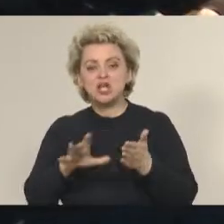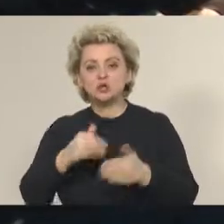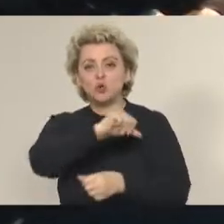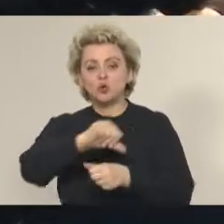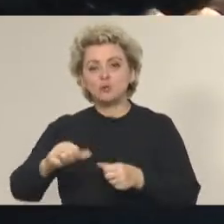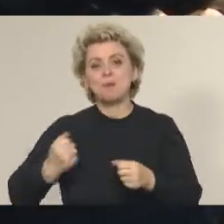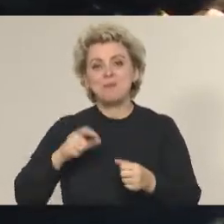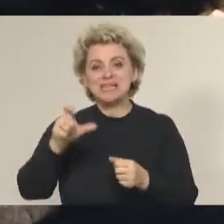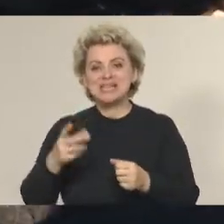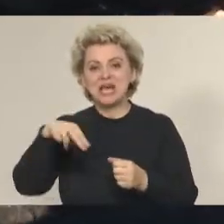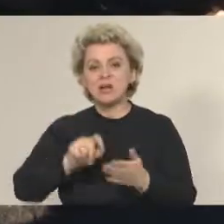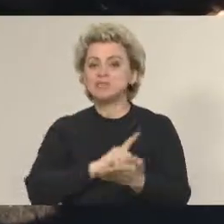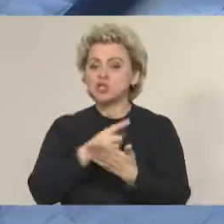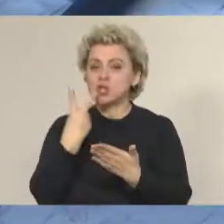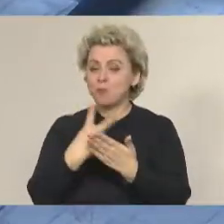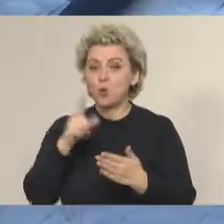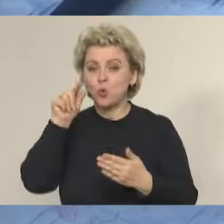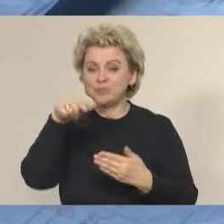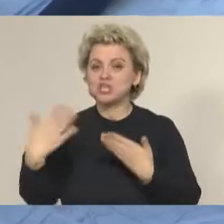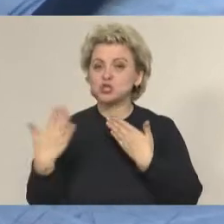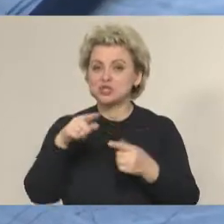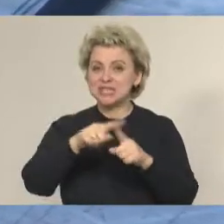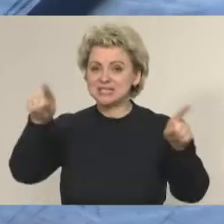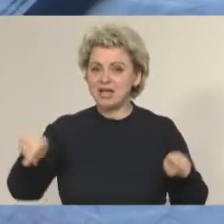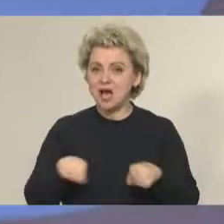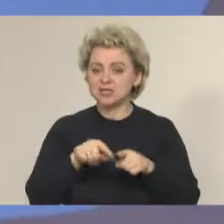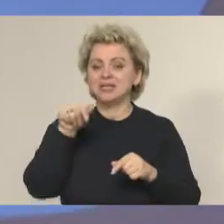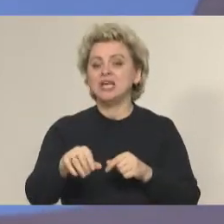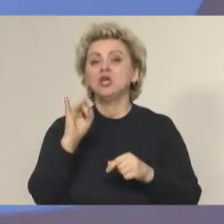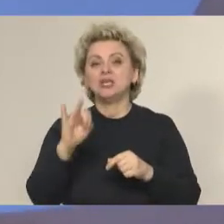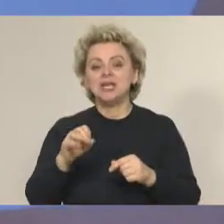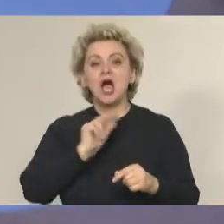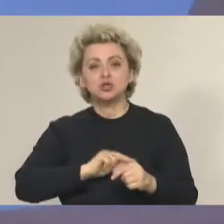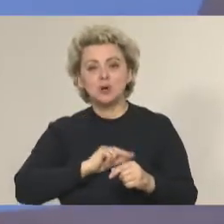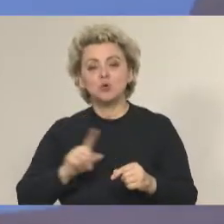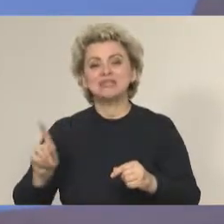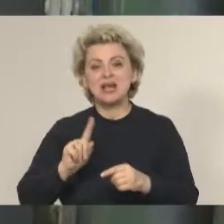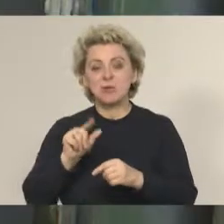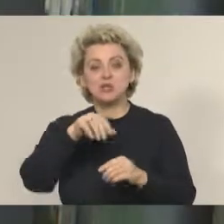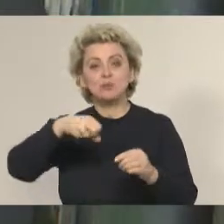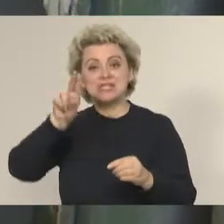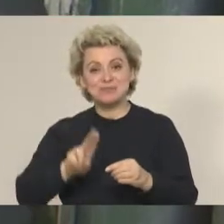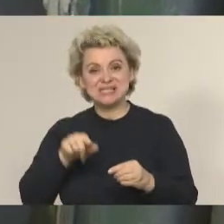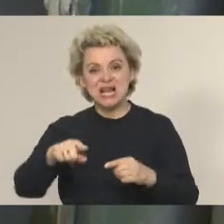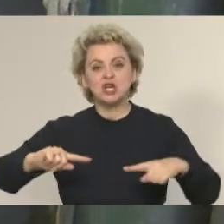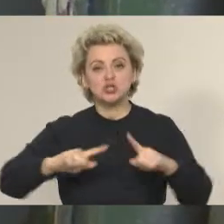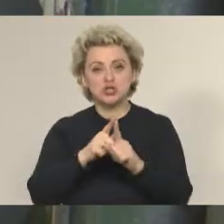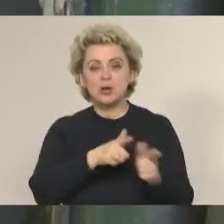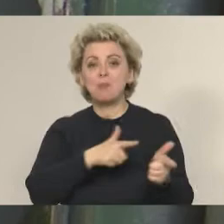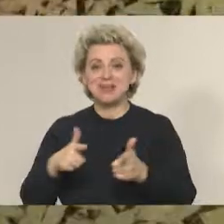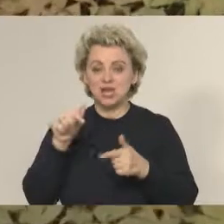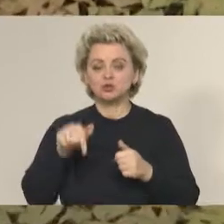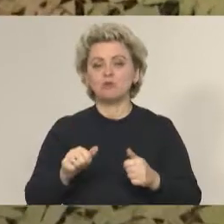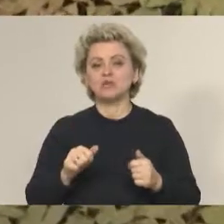рубеж» бойцы РЭП должны показать умение читать топографические карты и отработать нормативы по специальной и технической